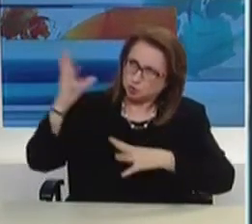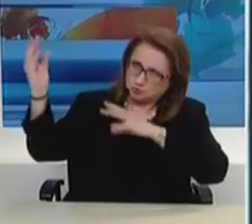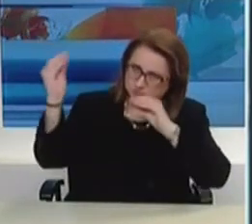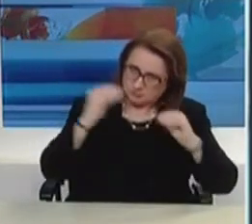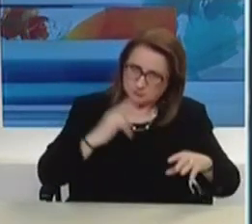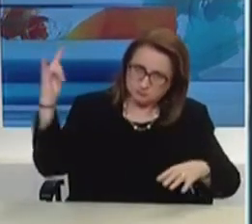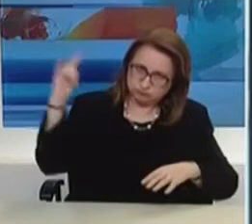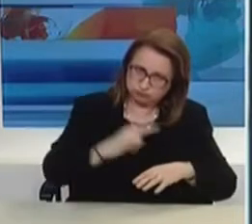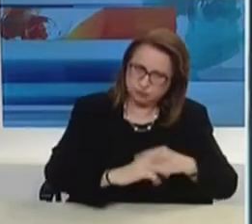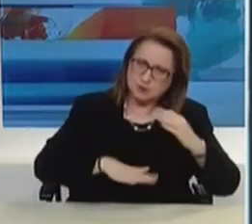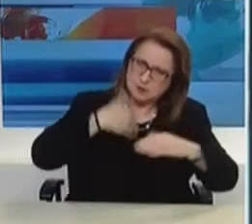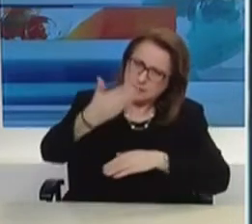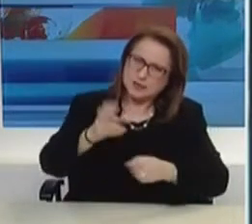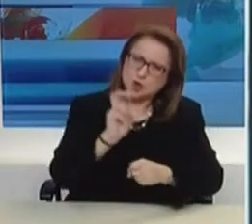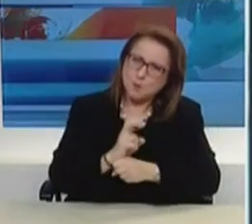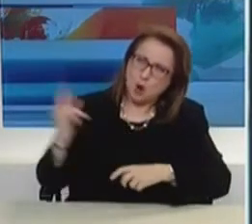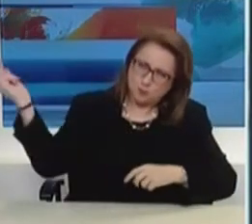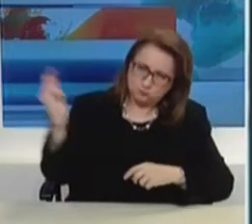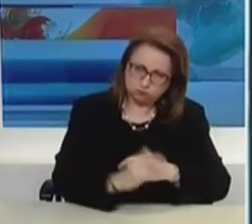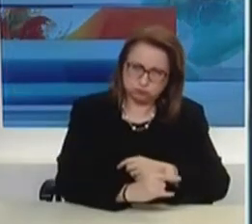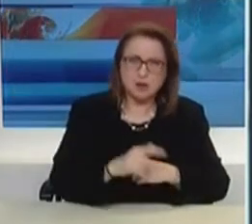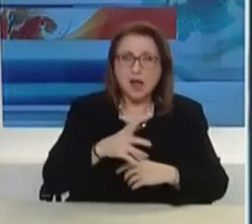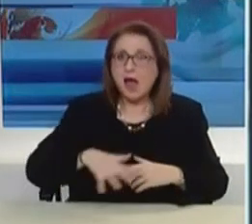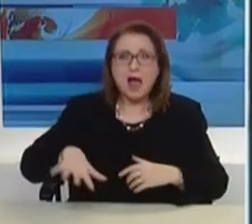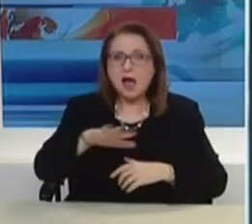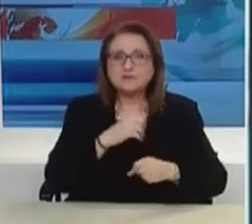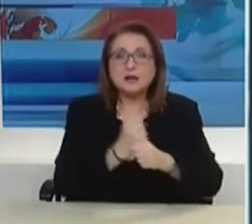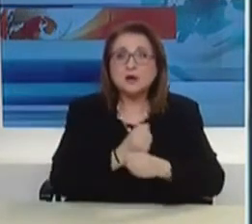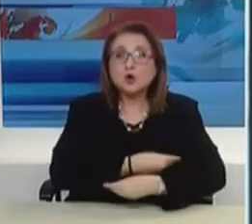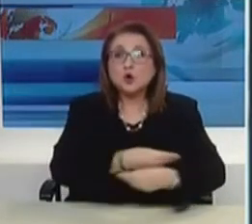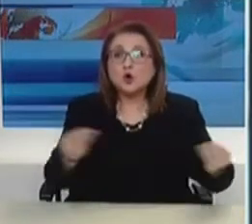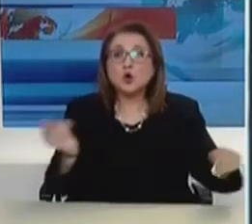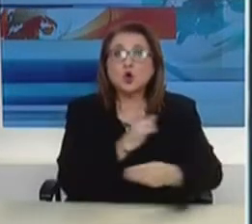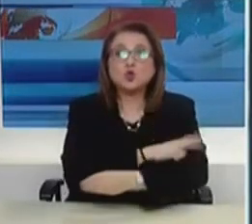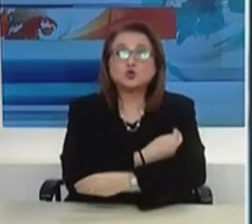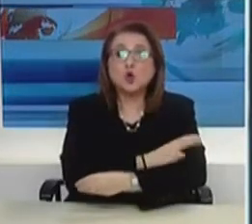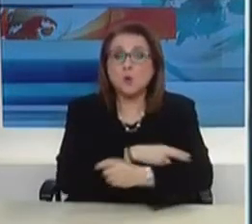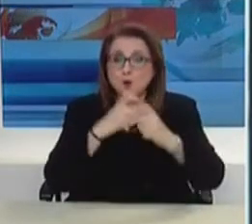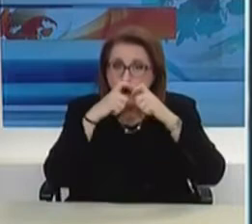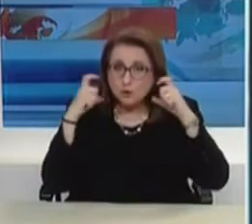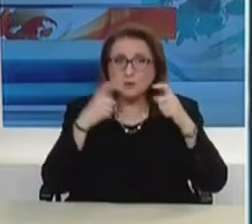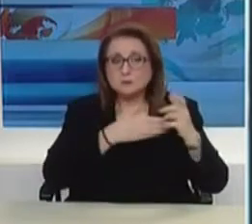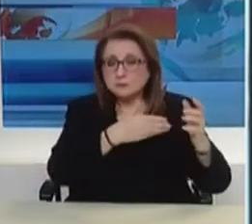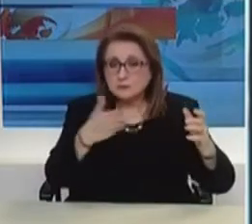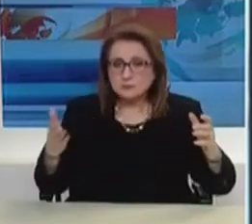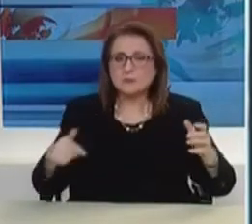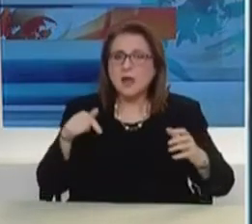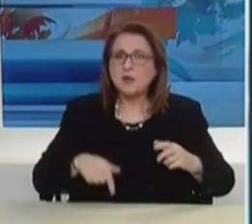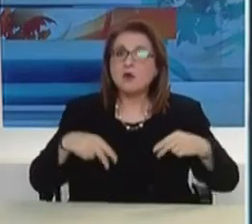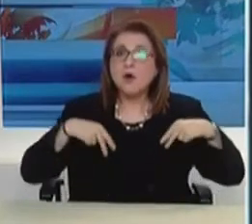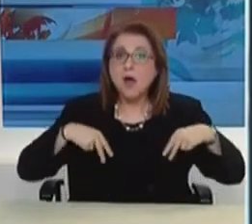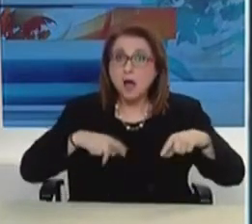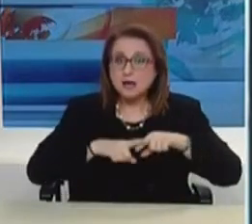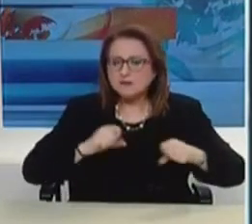και των εργαζομένων του έναντι του κορονοϊού. Η παραλαβή έγινε ύστερα από σκληρό αλλά αποτελεσματικό αγώνα που δίνουν οι υπηρεσίες του ελληνικού